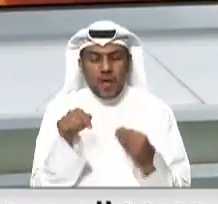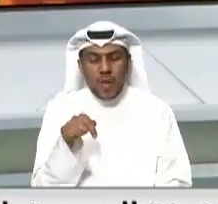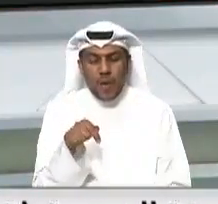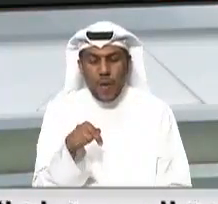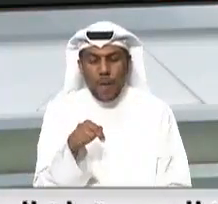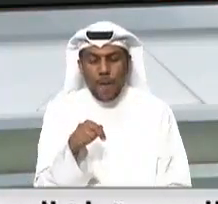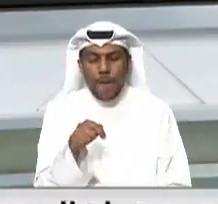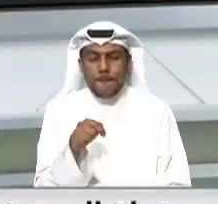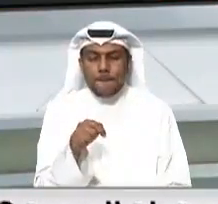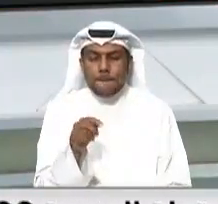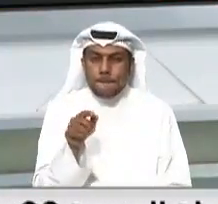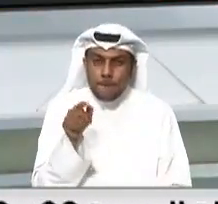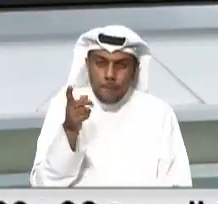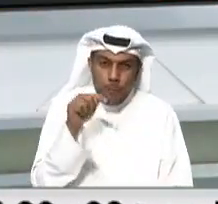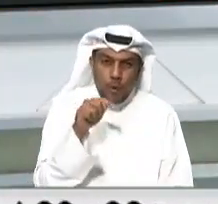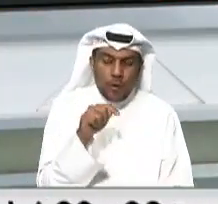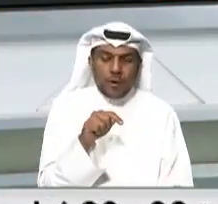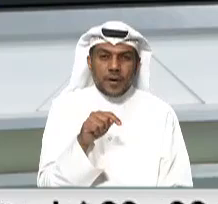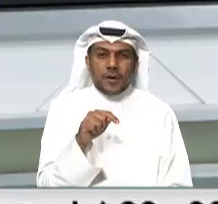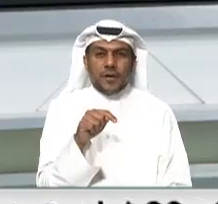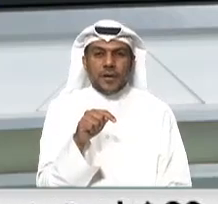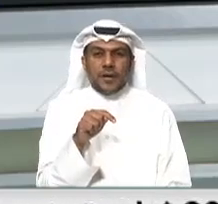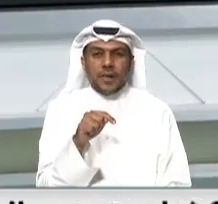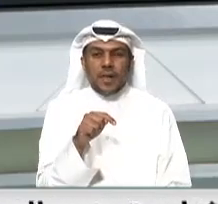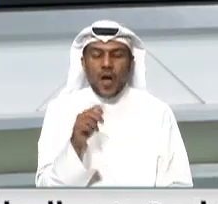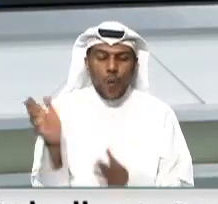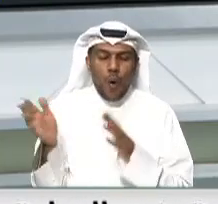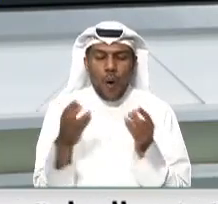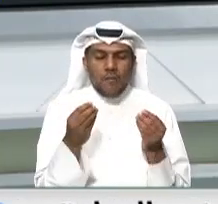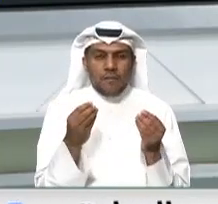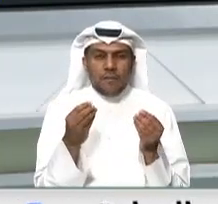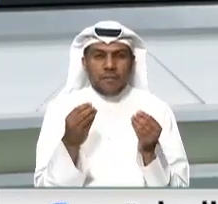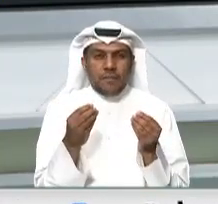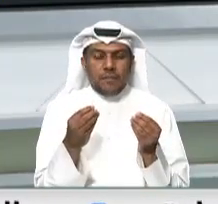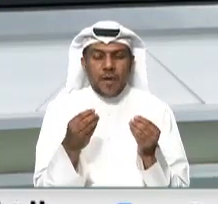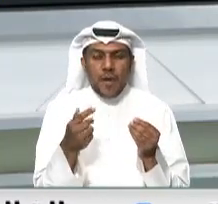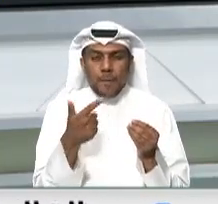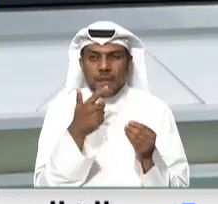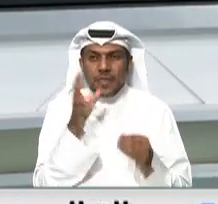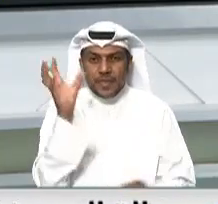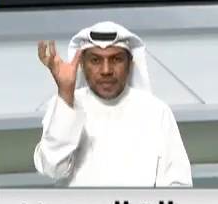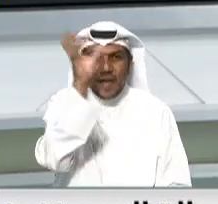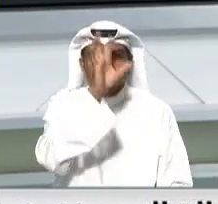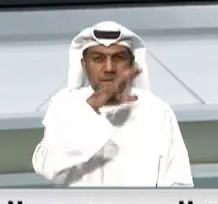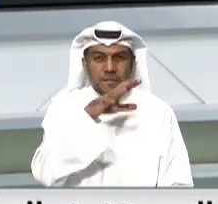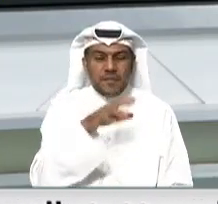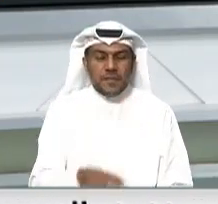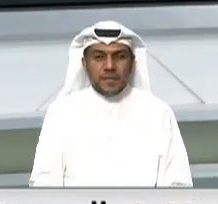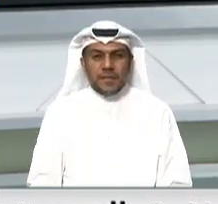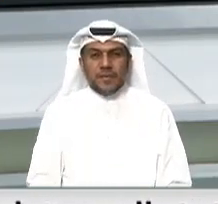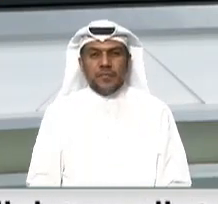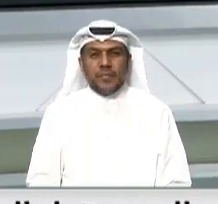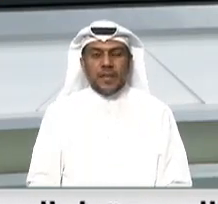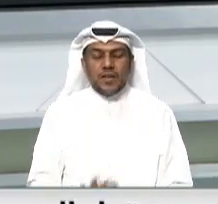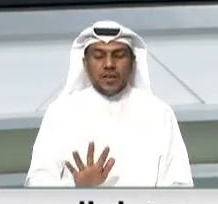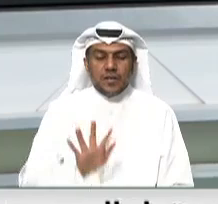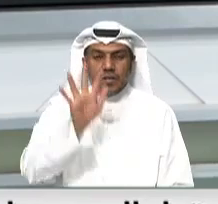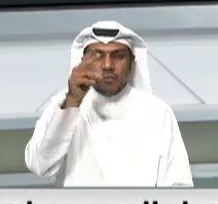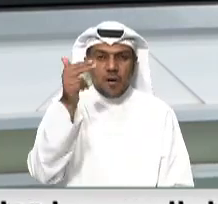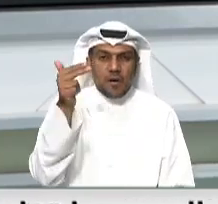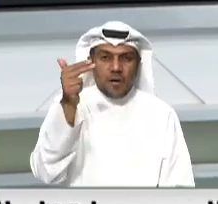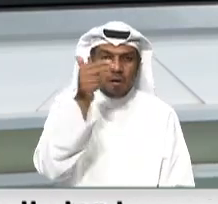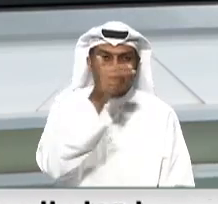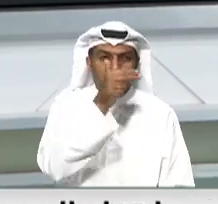تنشط على فترات يوم الغد لكن بعد ذلك تتراجع سرعتها عبور الصحف راح يستمر ويانا اجواء غائمه جزئين الليله الرياح الشماليه غربيه